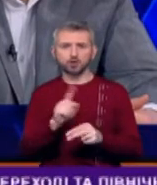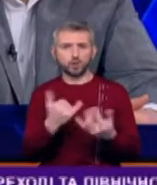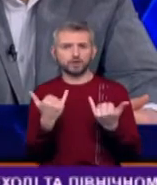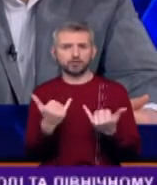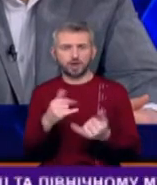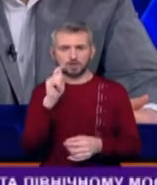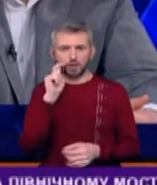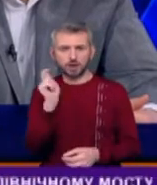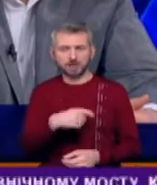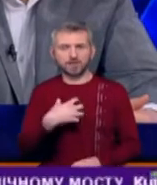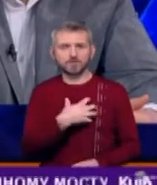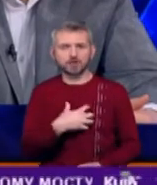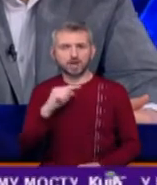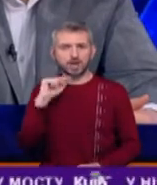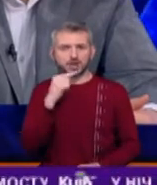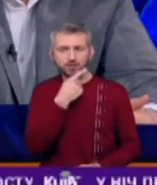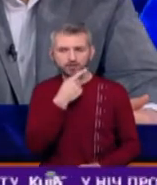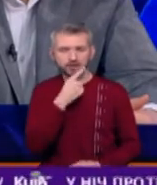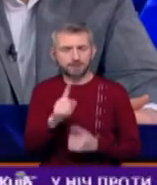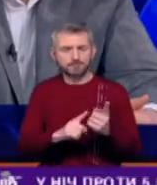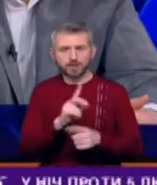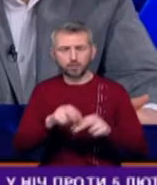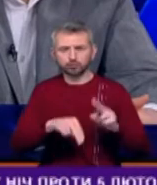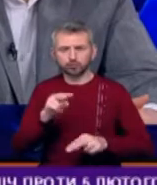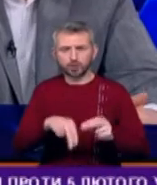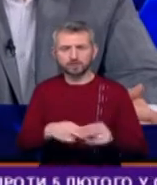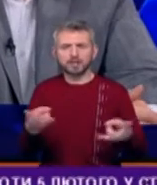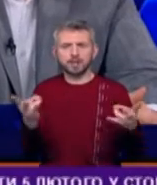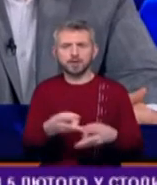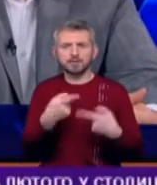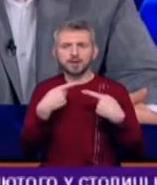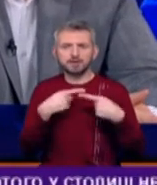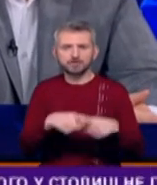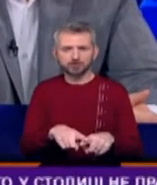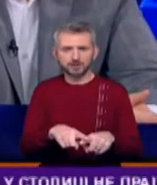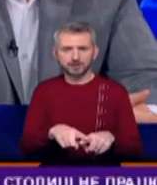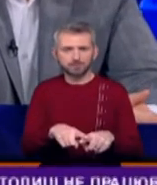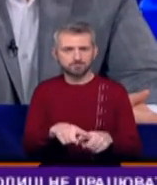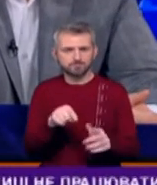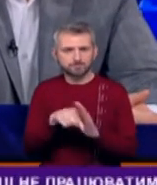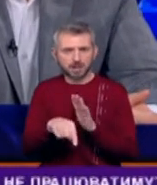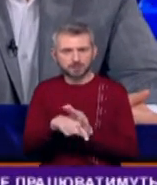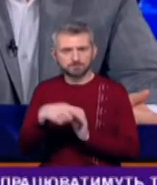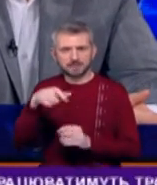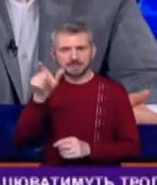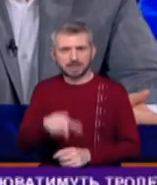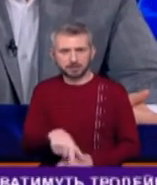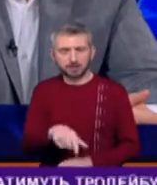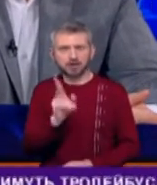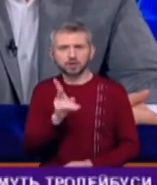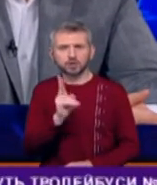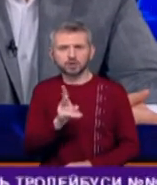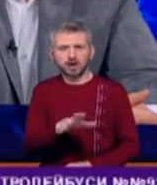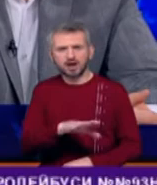для Украины важно экономическое переустройство. И необходимо техническое, в техническом плане президент, который бы